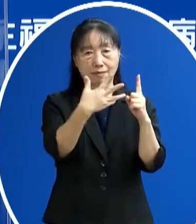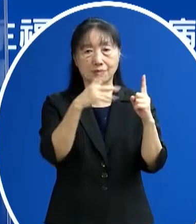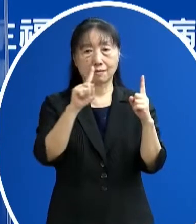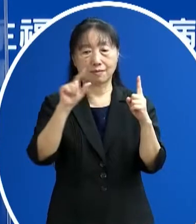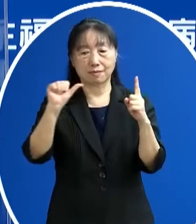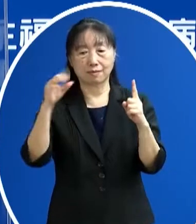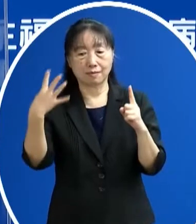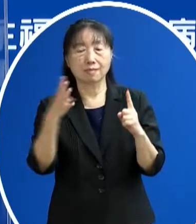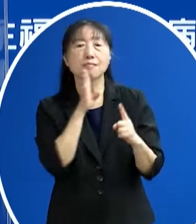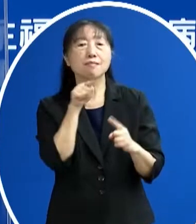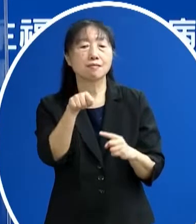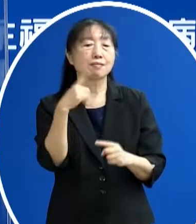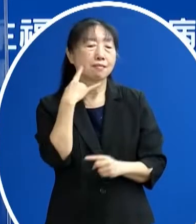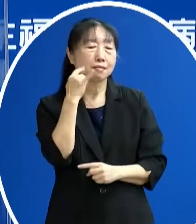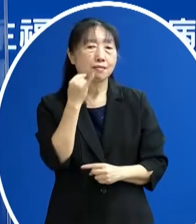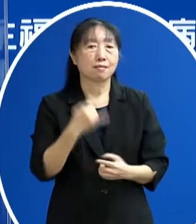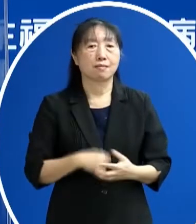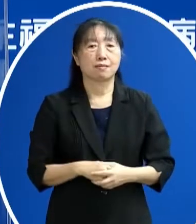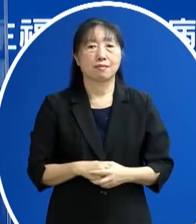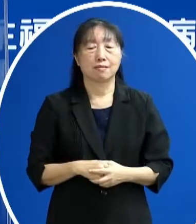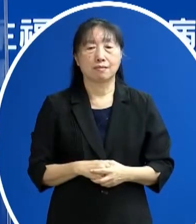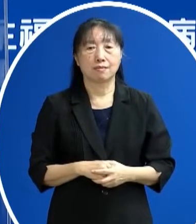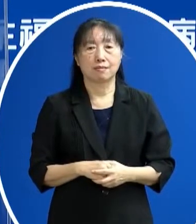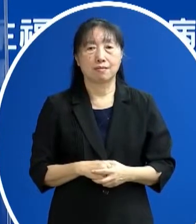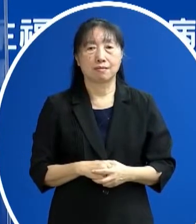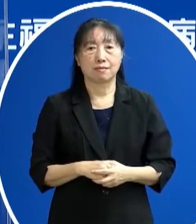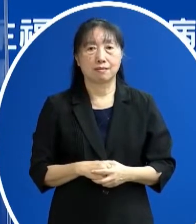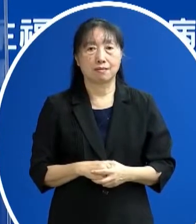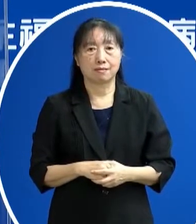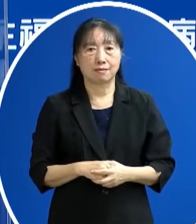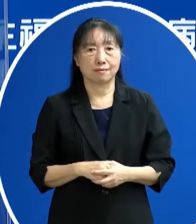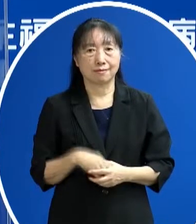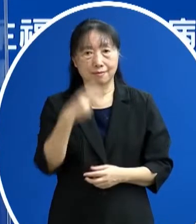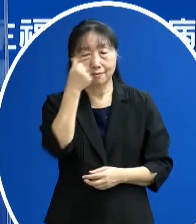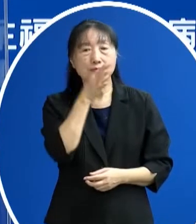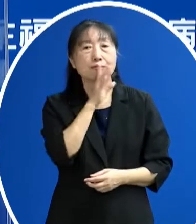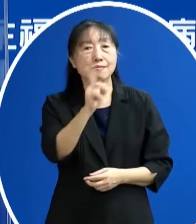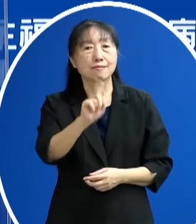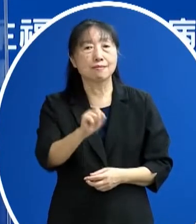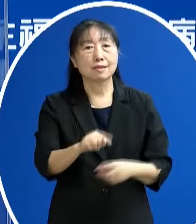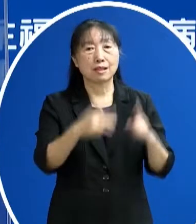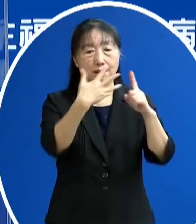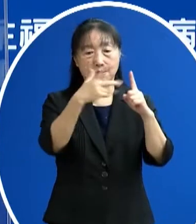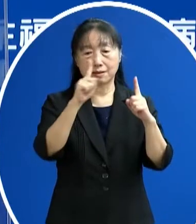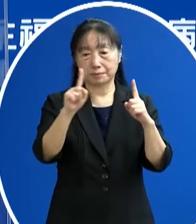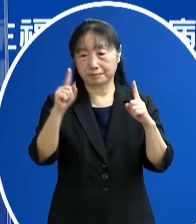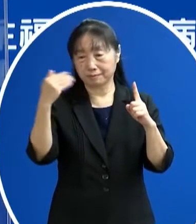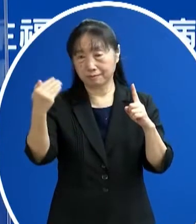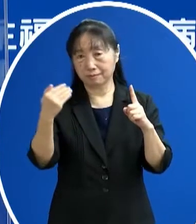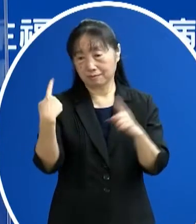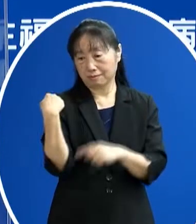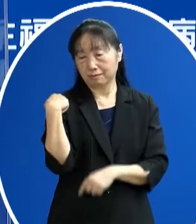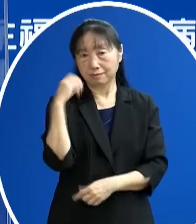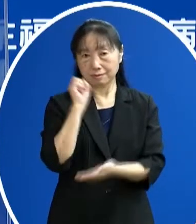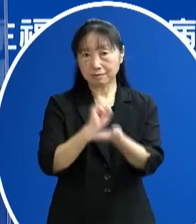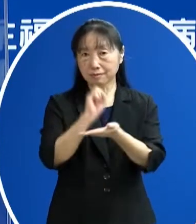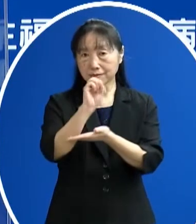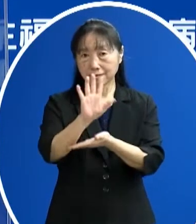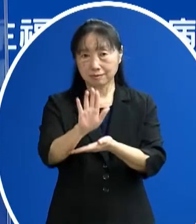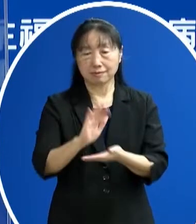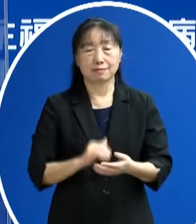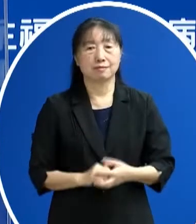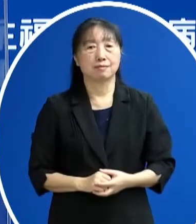是他的妈妈。然后另外比较特别的就是18119，哈，昨天跟大家报告